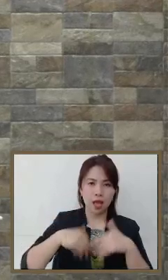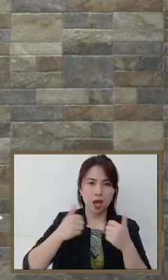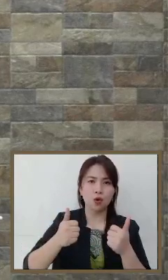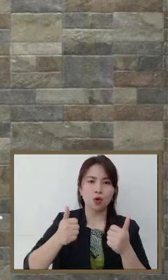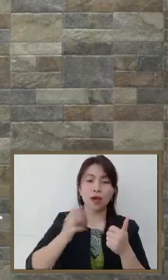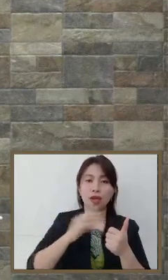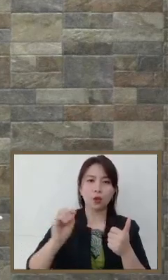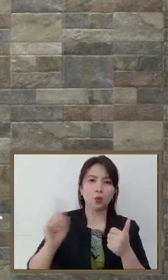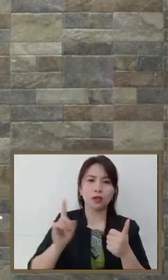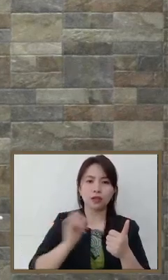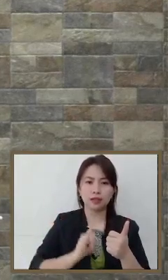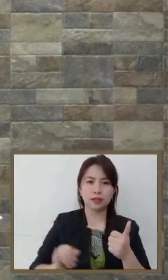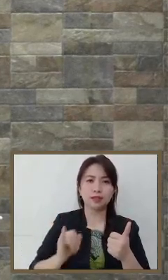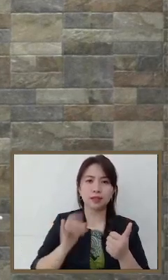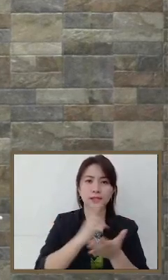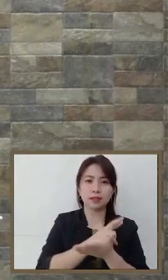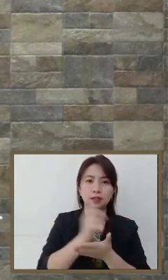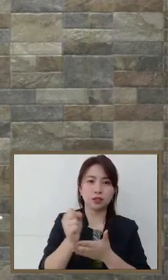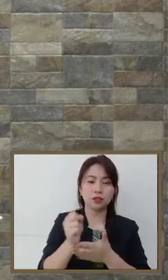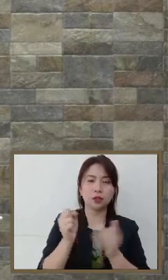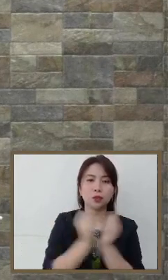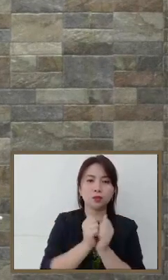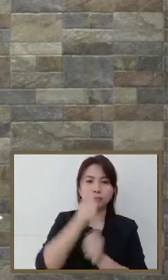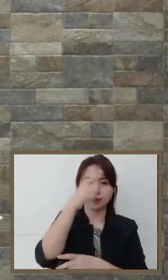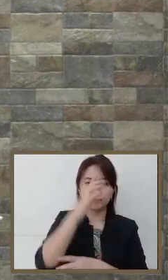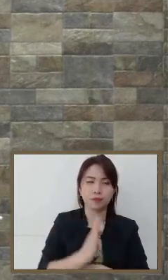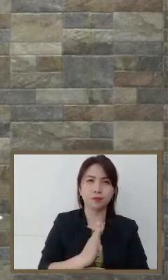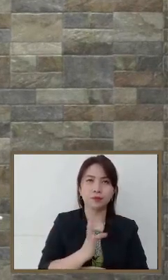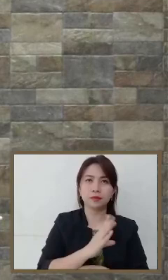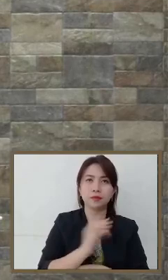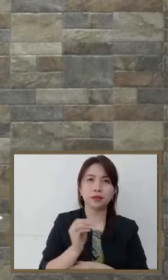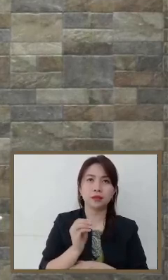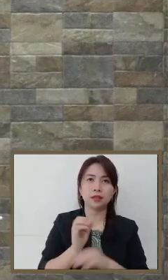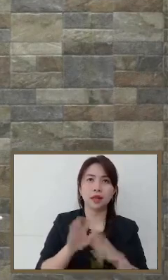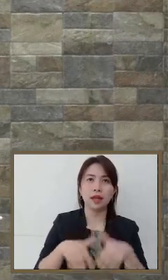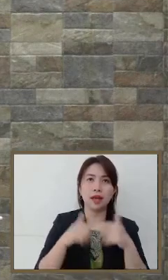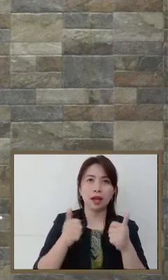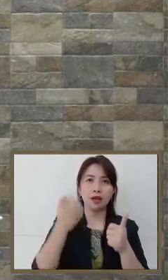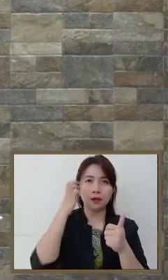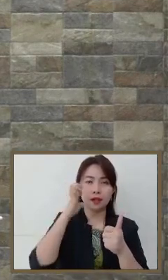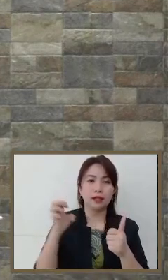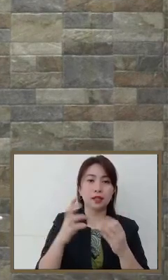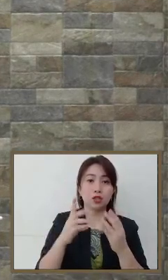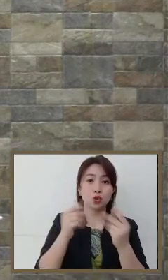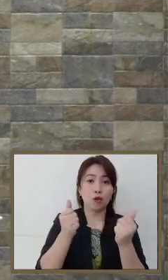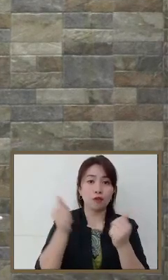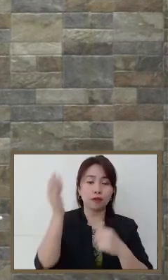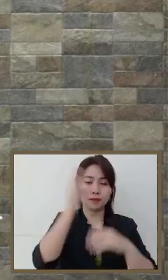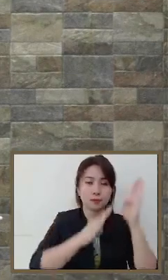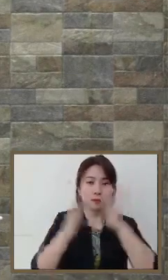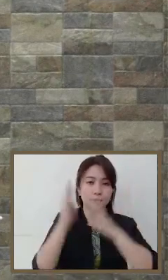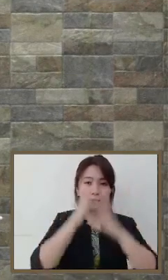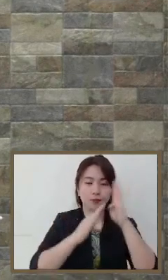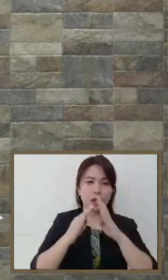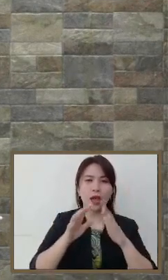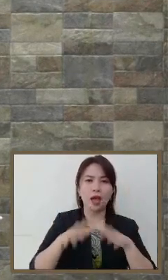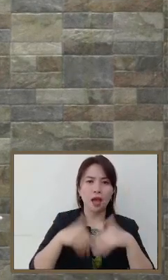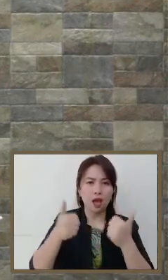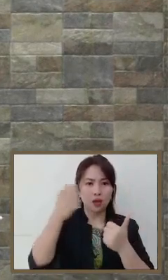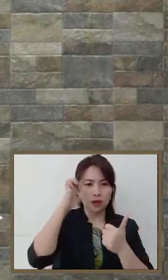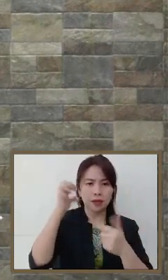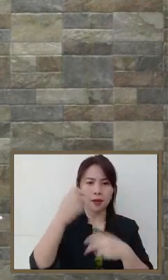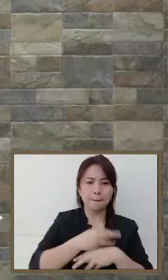nila ng Panginoon at ano kung paano siya magdeal ng problema kung Paano siya gumawa ng